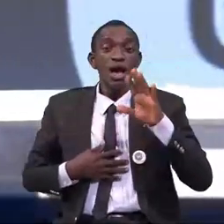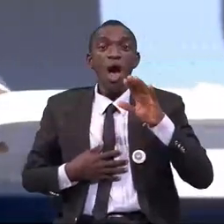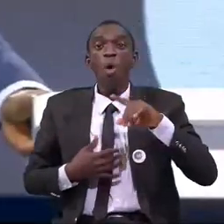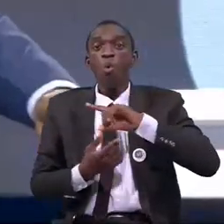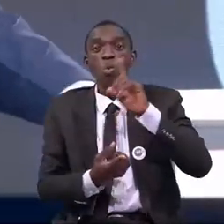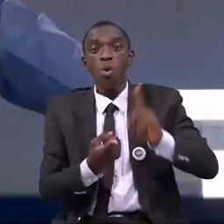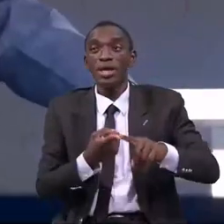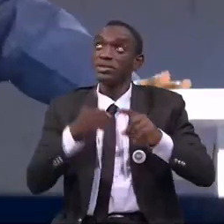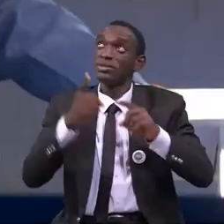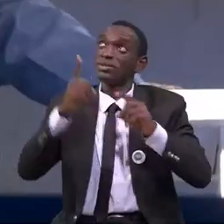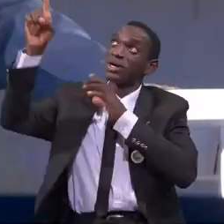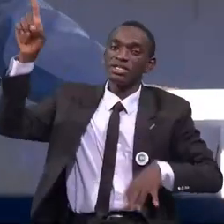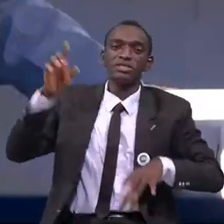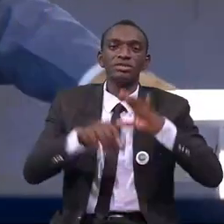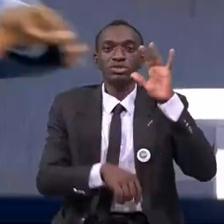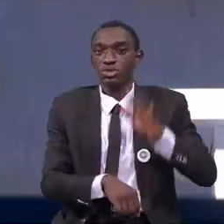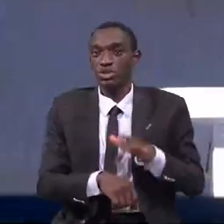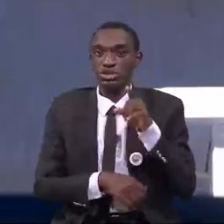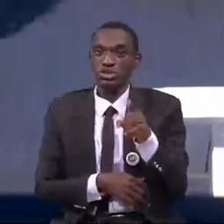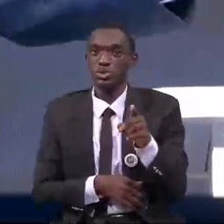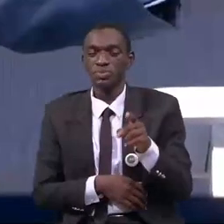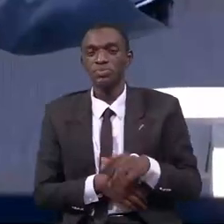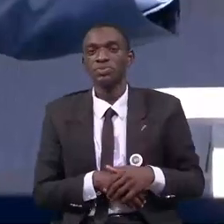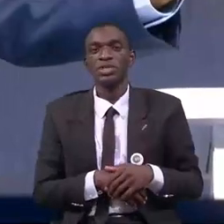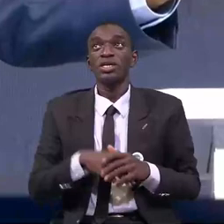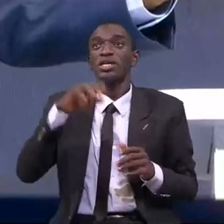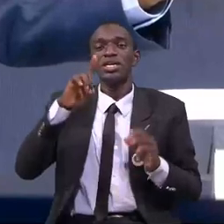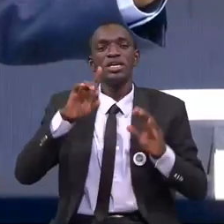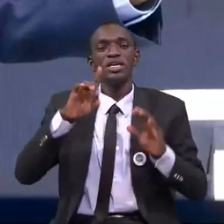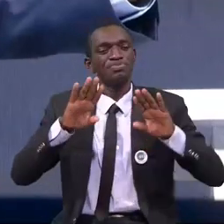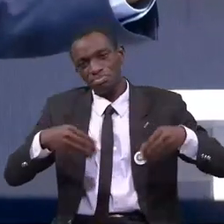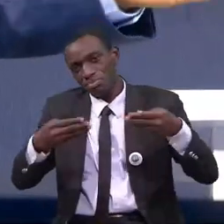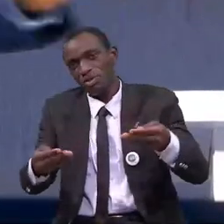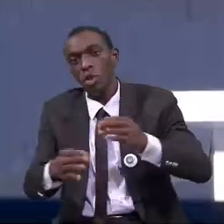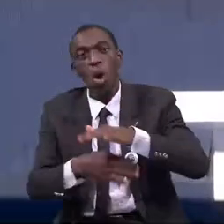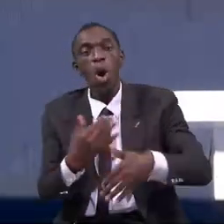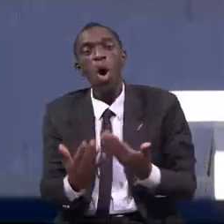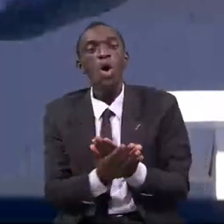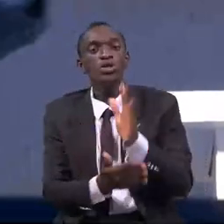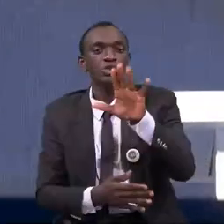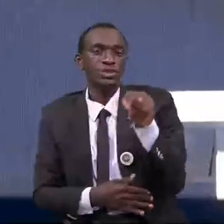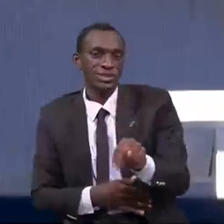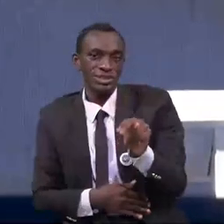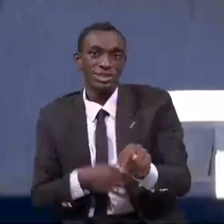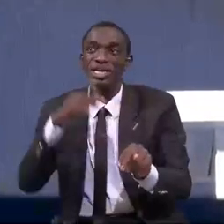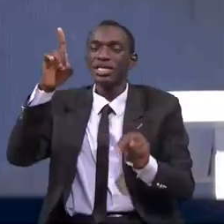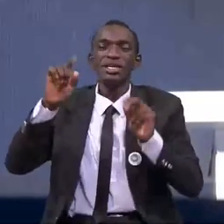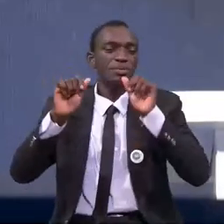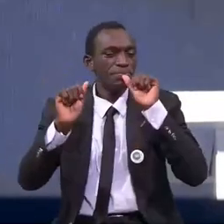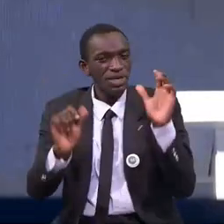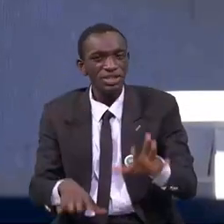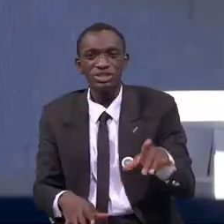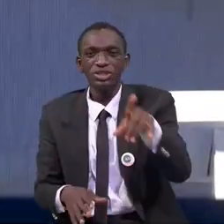infini lorsque Christ vous touche il pourvoir V besoins